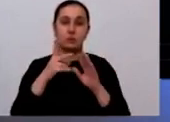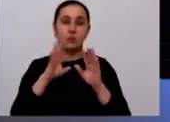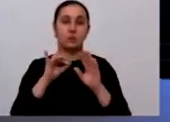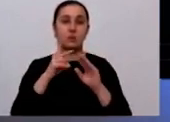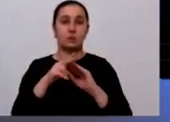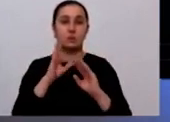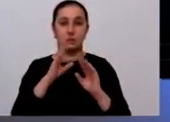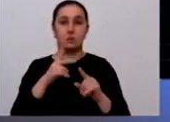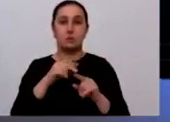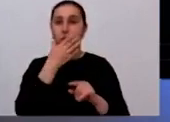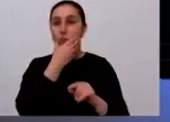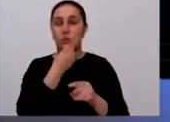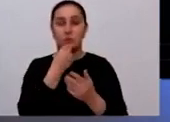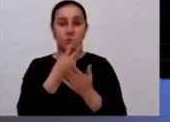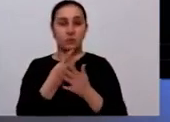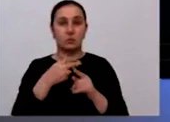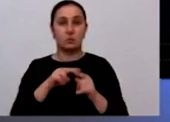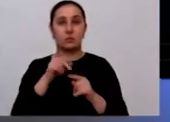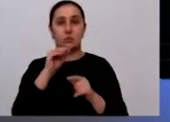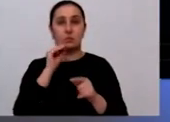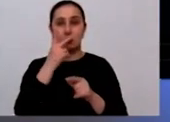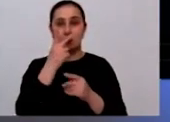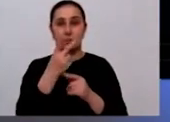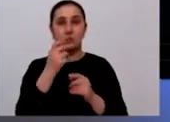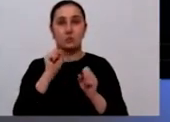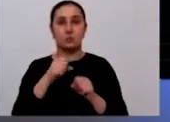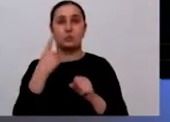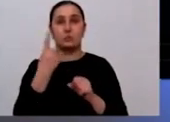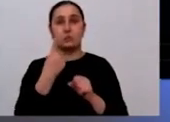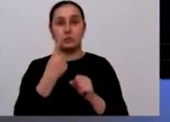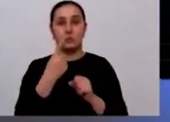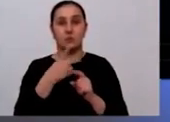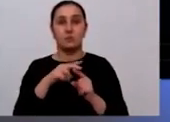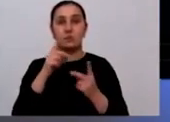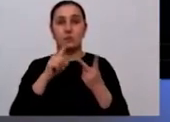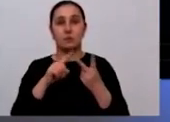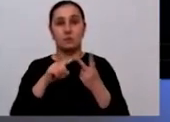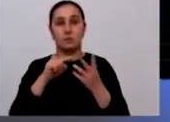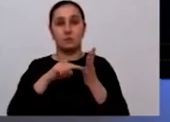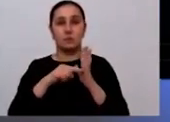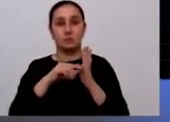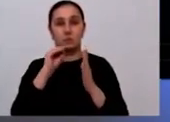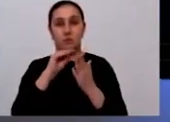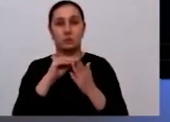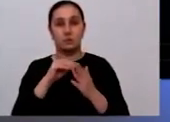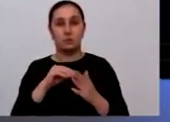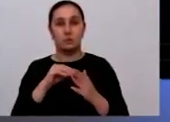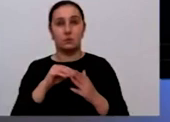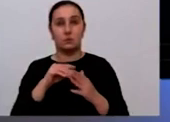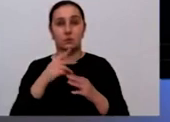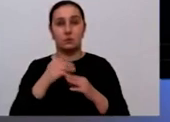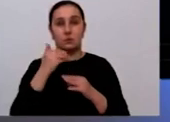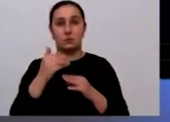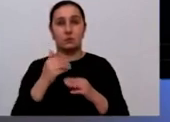oladi. Demak, chiroyli ko'rinishda biz ko'rishingiz mumkin, birinchisini boshladik, ikkinchi nuqtani qo'yib,